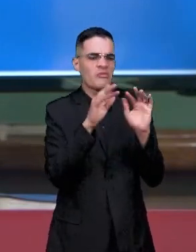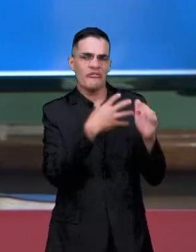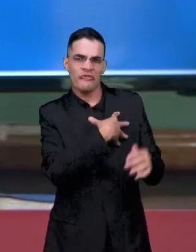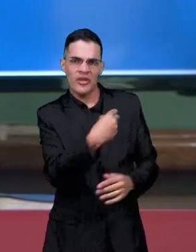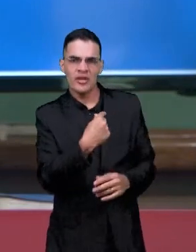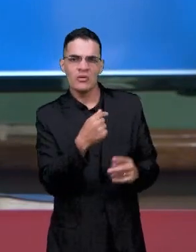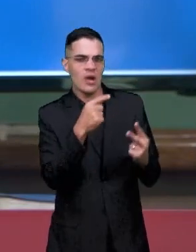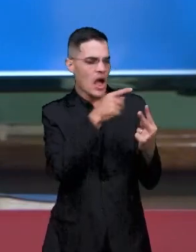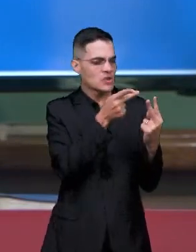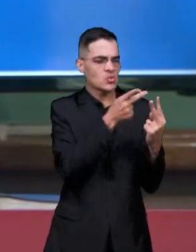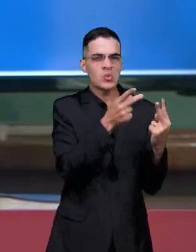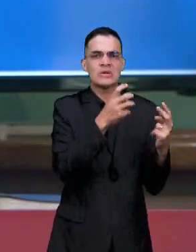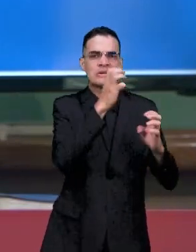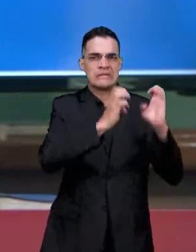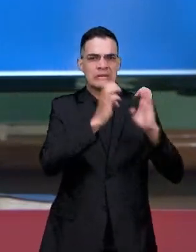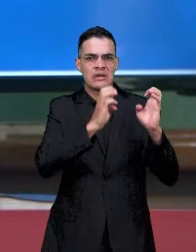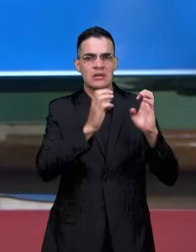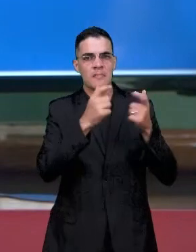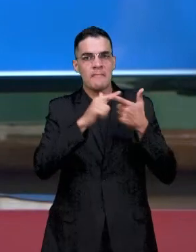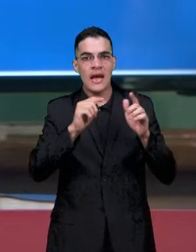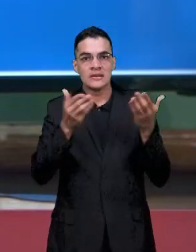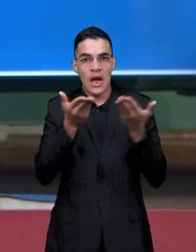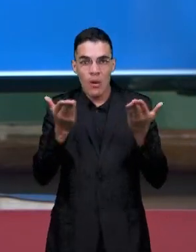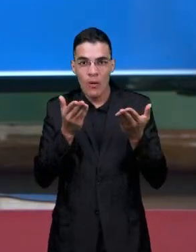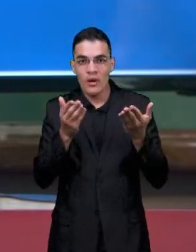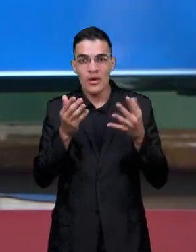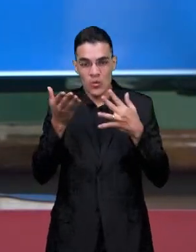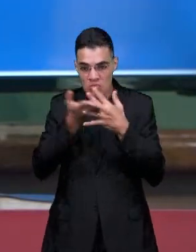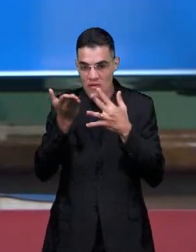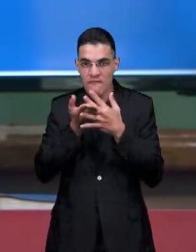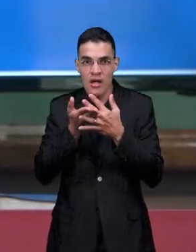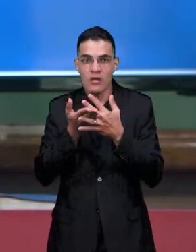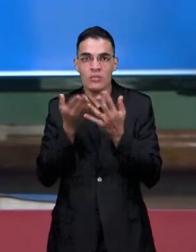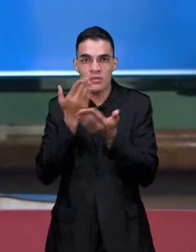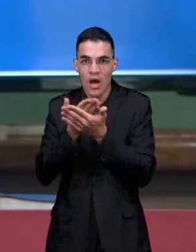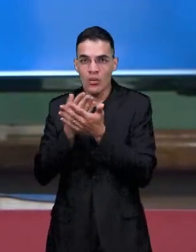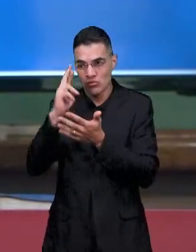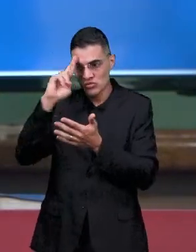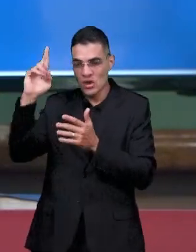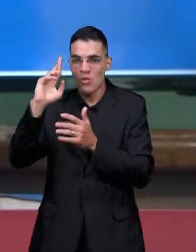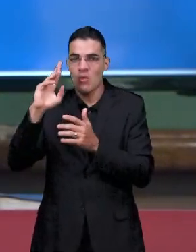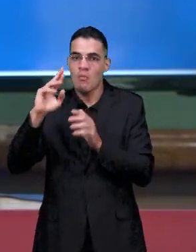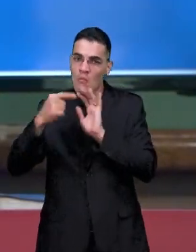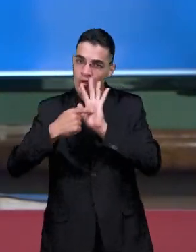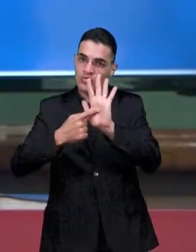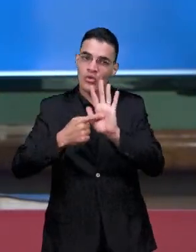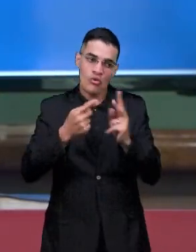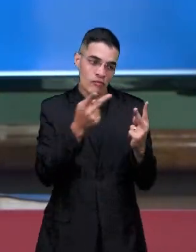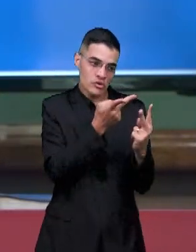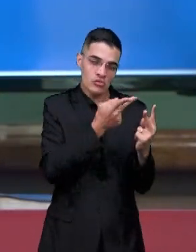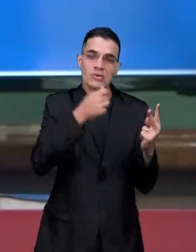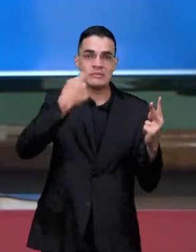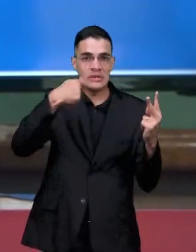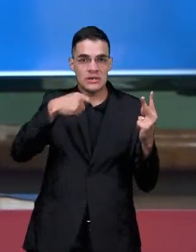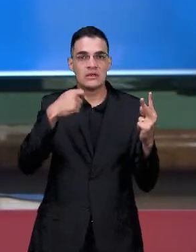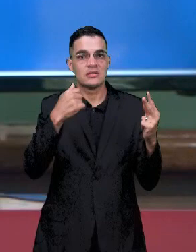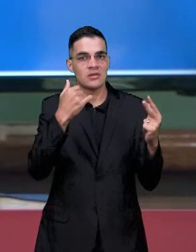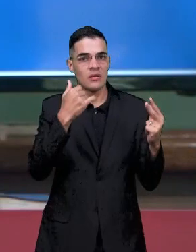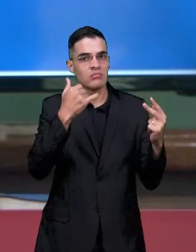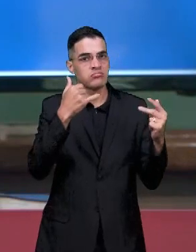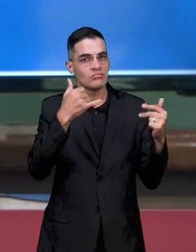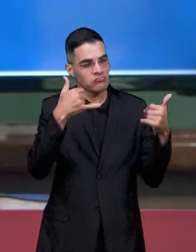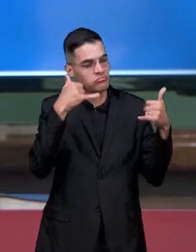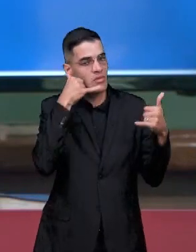не могут примириться, но во имя Иисуса Господь просит, чтобы они помирились, чтобы одна позвонила